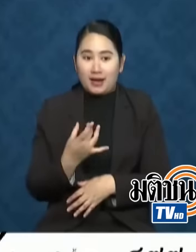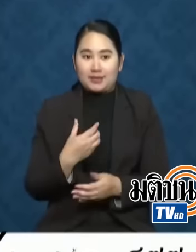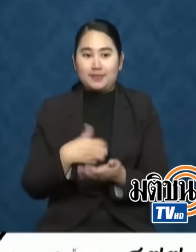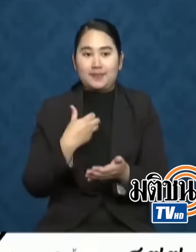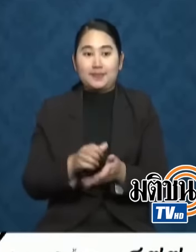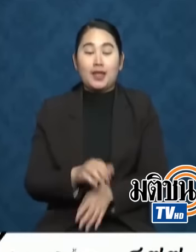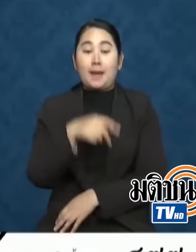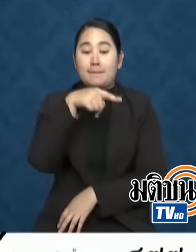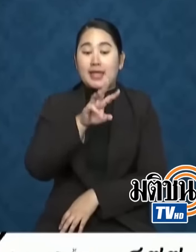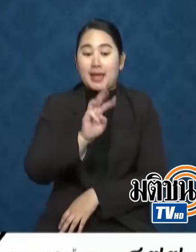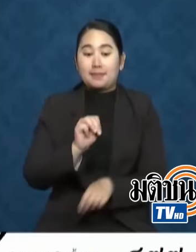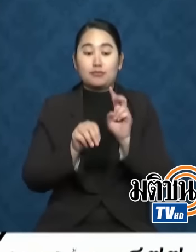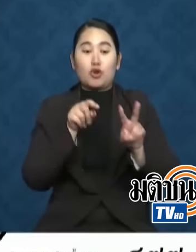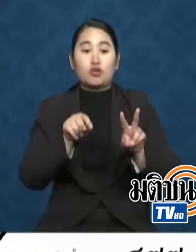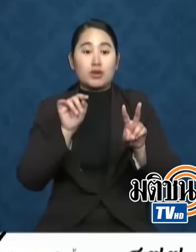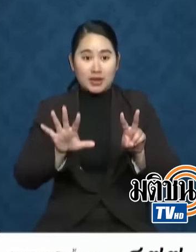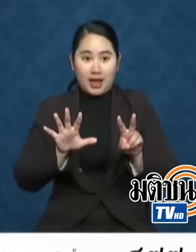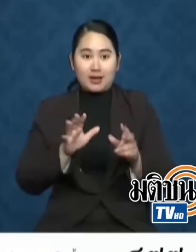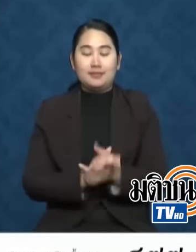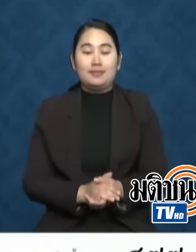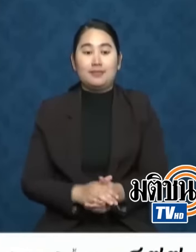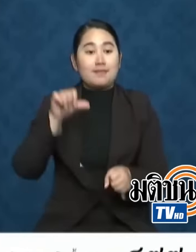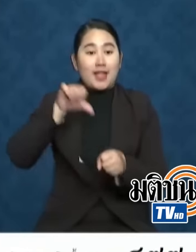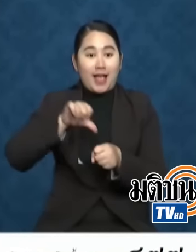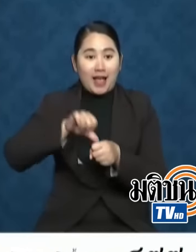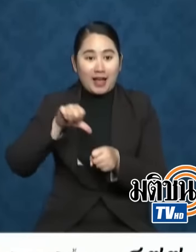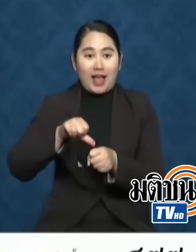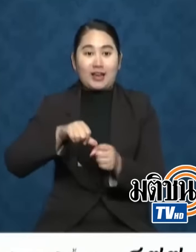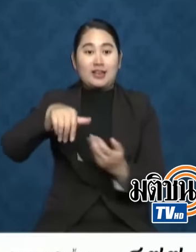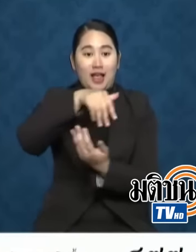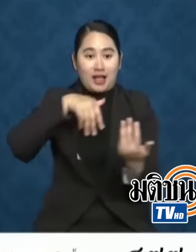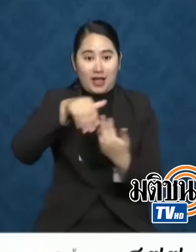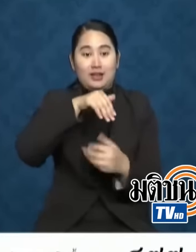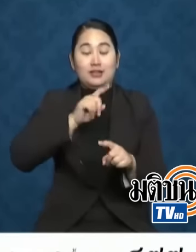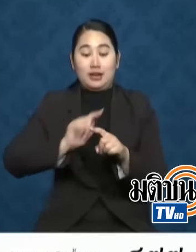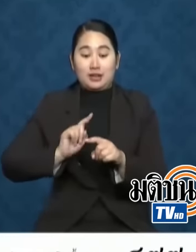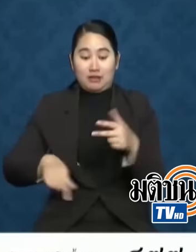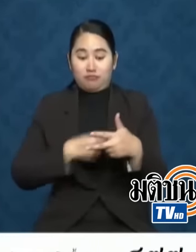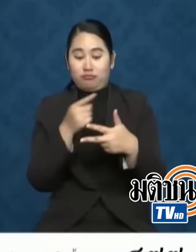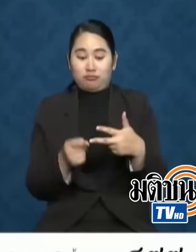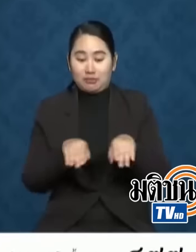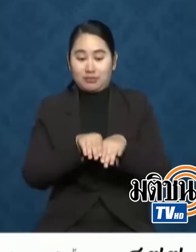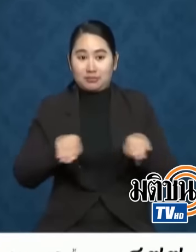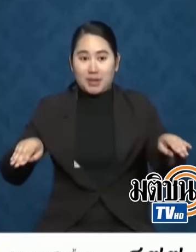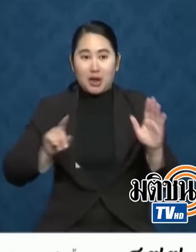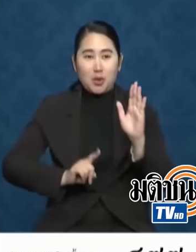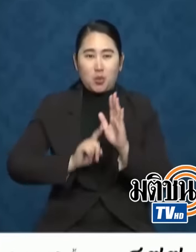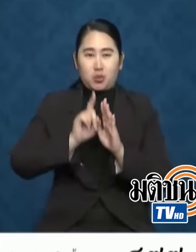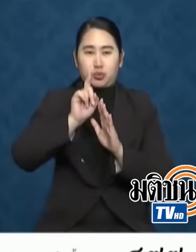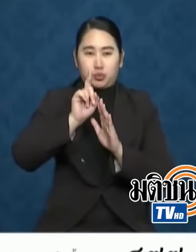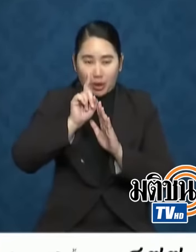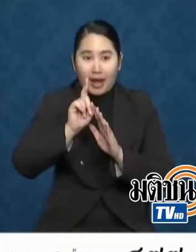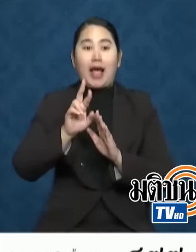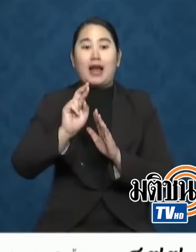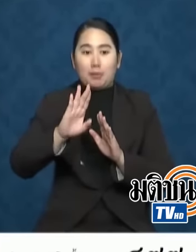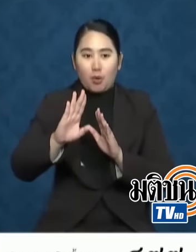PM 2.5ก๊าซคาร์บอนมอนอกไซด์แล้วก็ก๊าซโอโซนเมื่อ3ค่านี้เนี่ยมันพุ่งเกินค่ามาตรฐานระบบก็จะแจ้